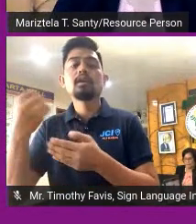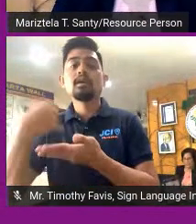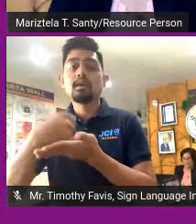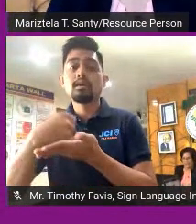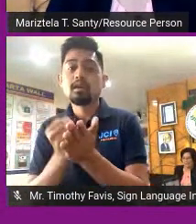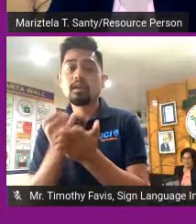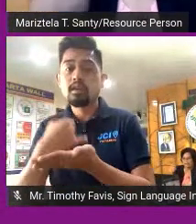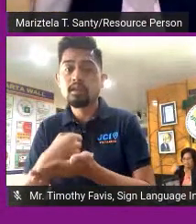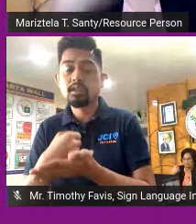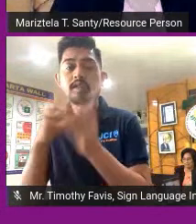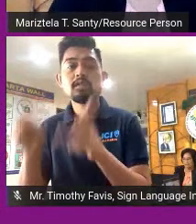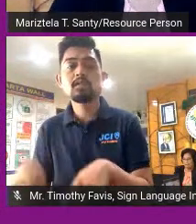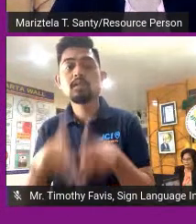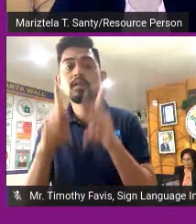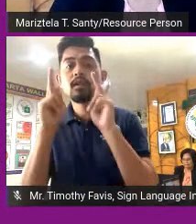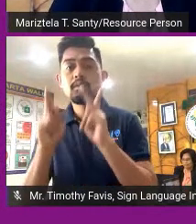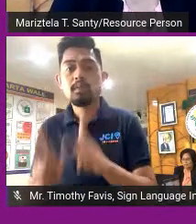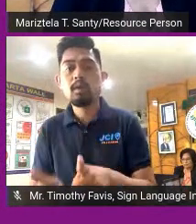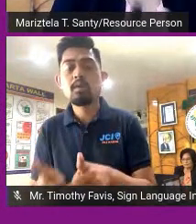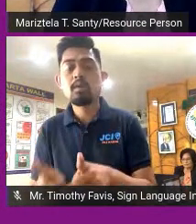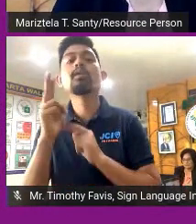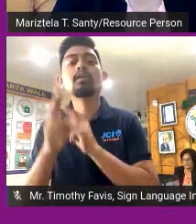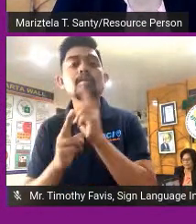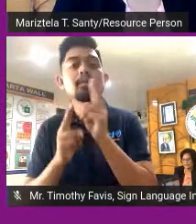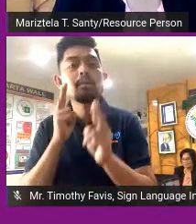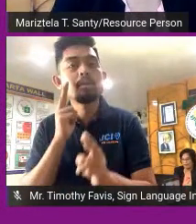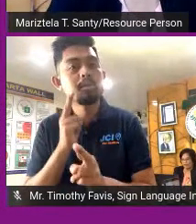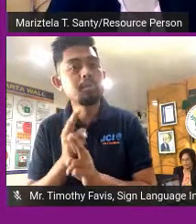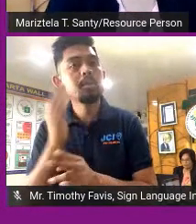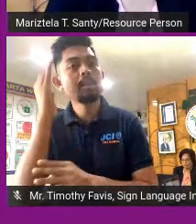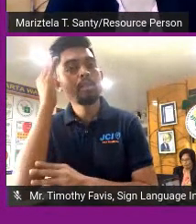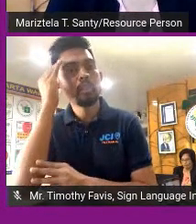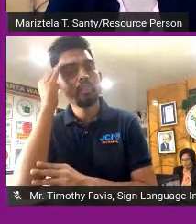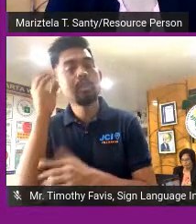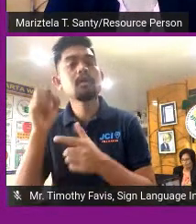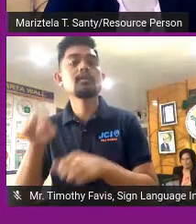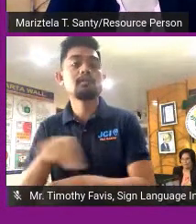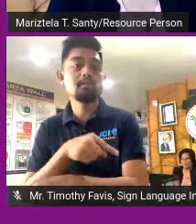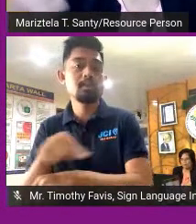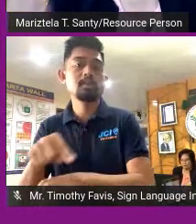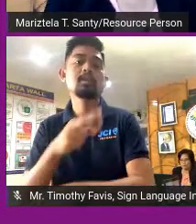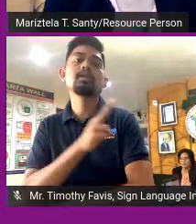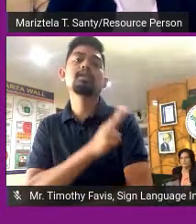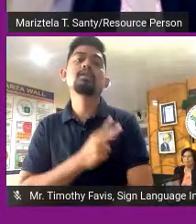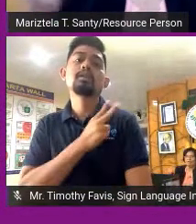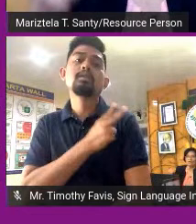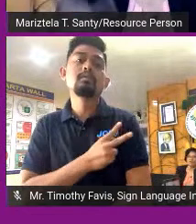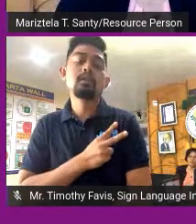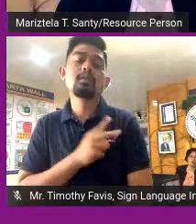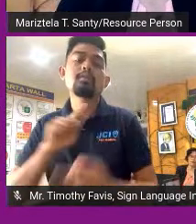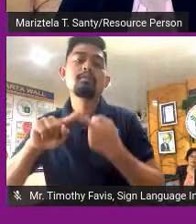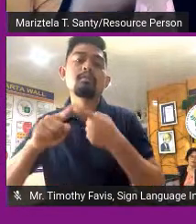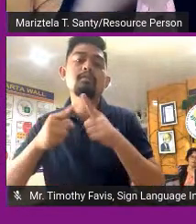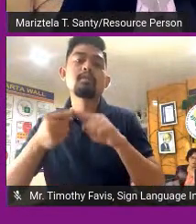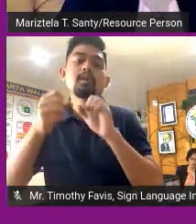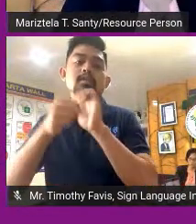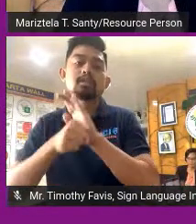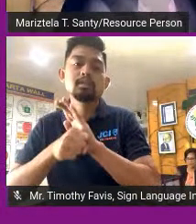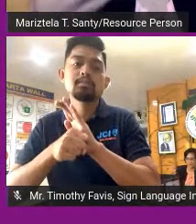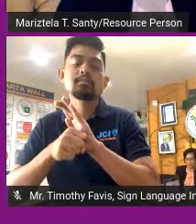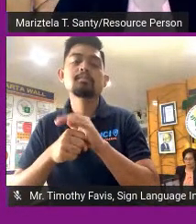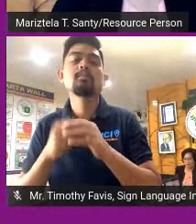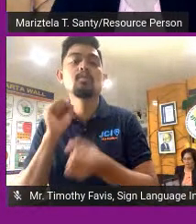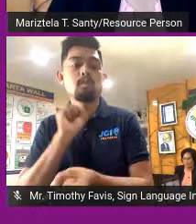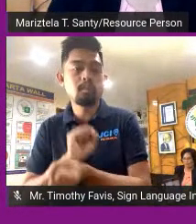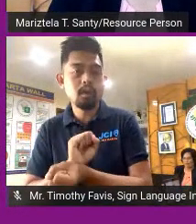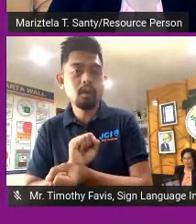power, kapangyarihan, but most especially the value. The value of friendship, the value of work, the value of